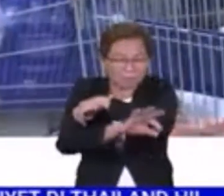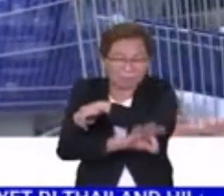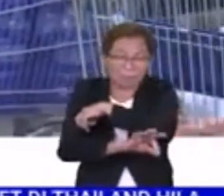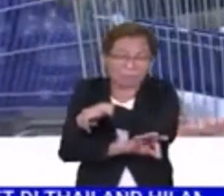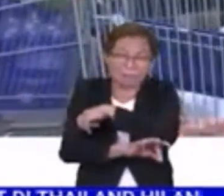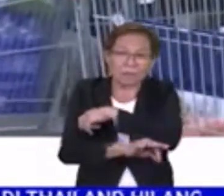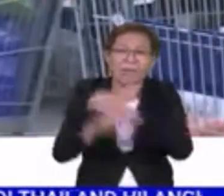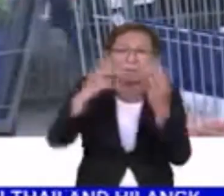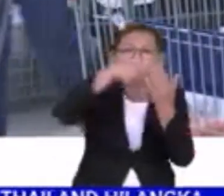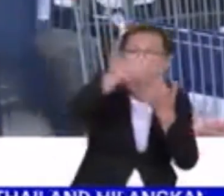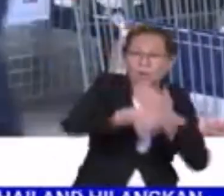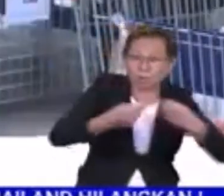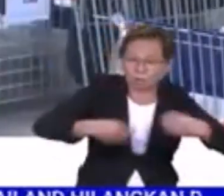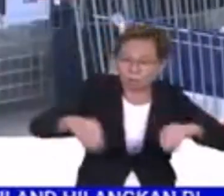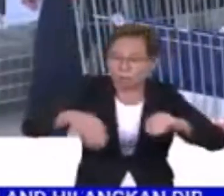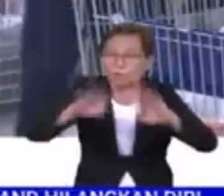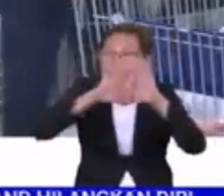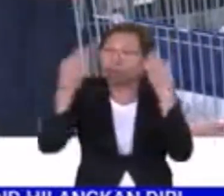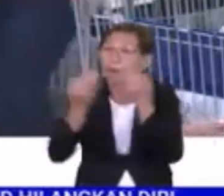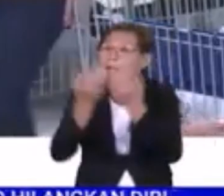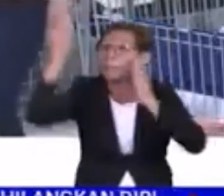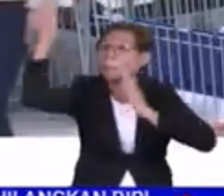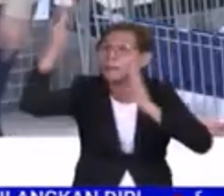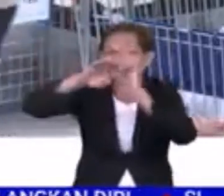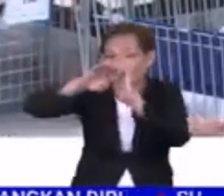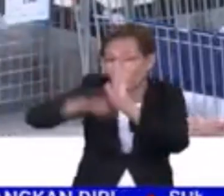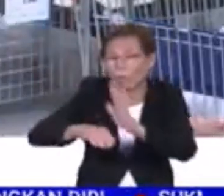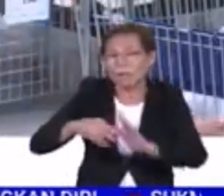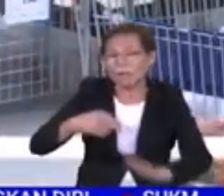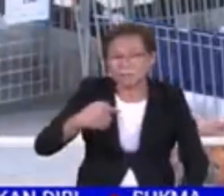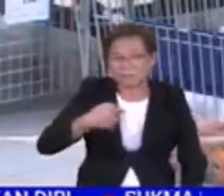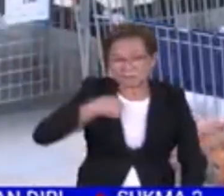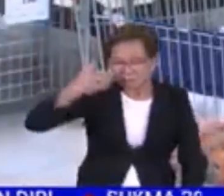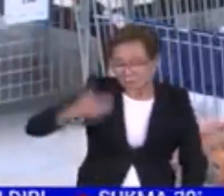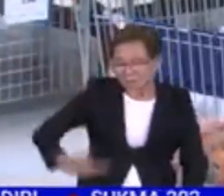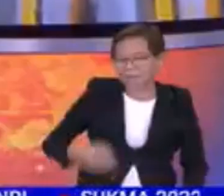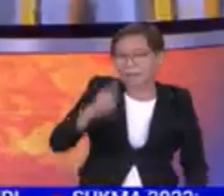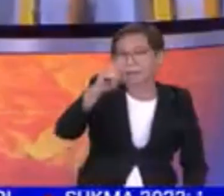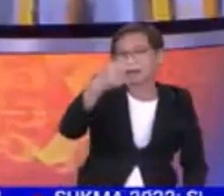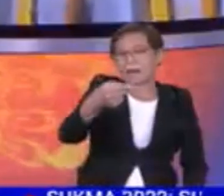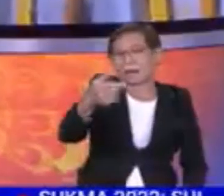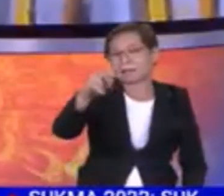Sembilan sempena program jualan keluarga Malaysia. Saya Hana Adlin Nasution Ahmad,